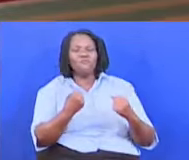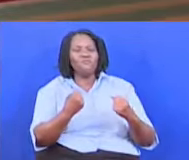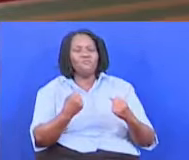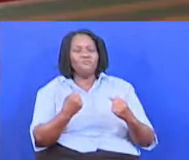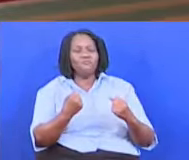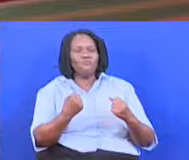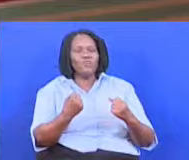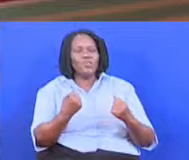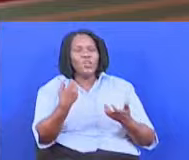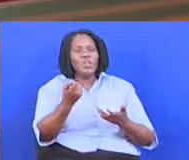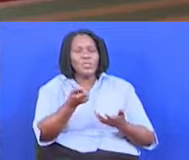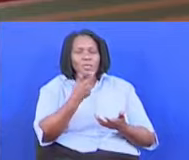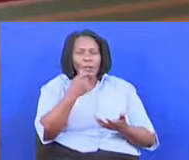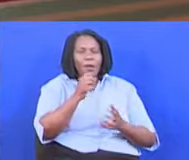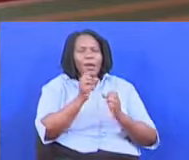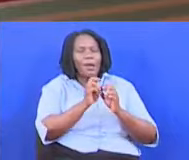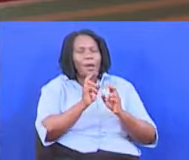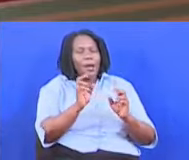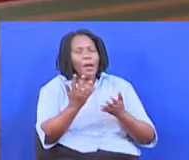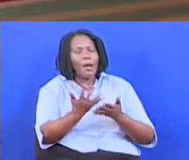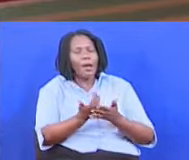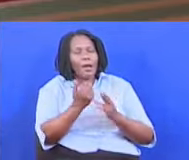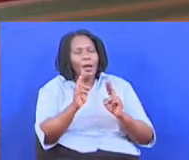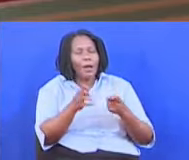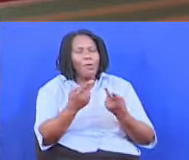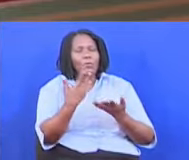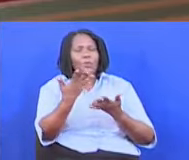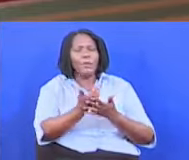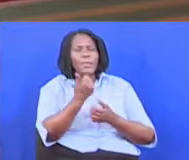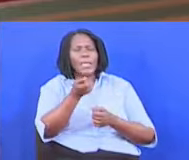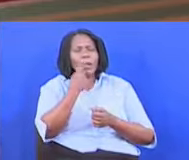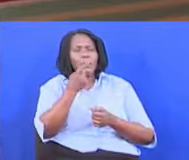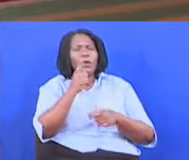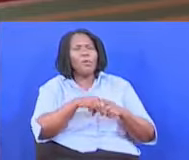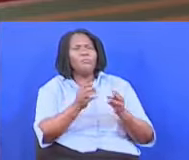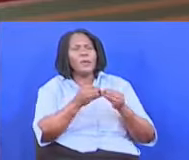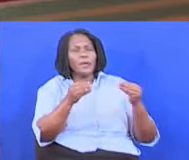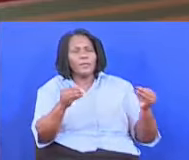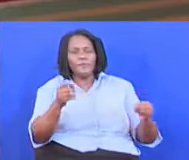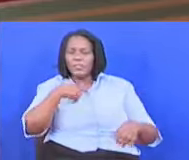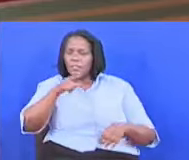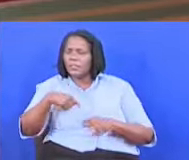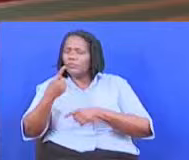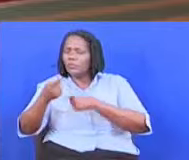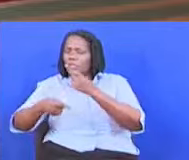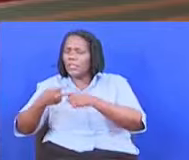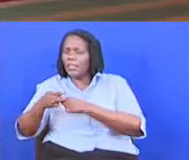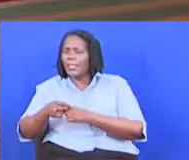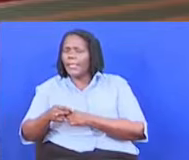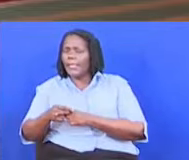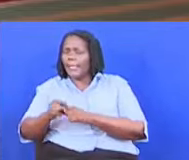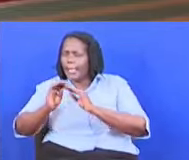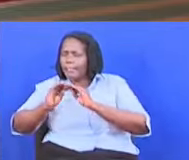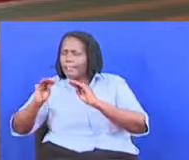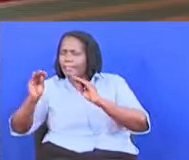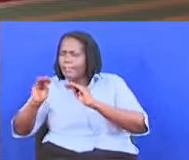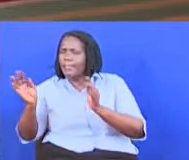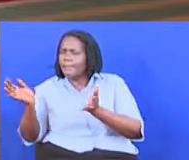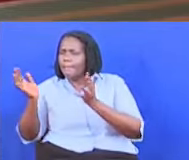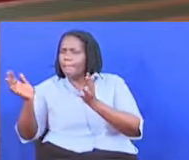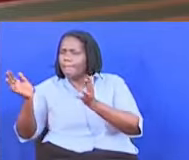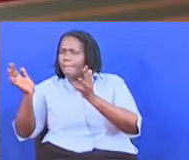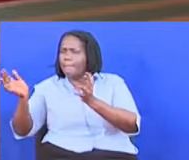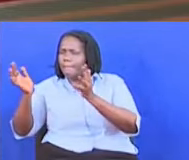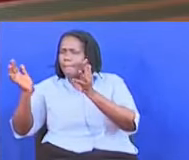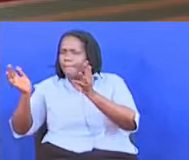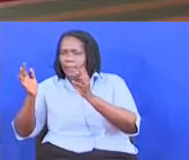kutibu au matibabu yanachukua muda mrefu. Kwa hiyo tutaendelea kutumia njia mbalimbali za kutoa elimu ya kupima saratani, na